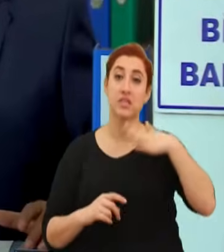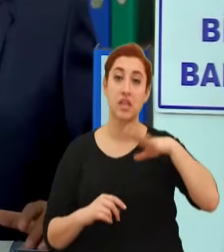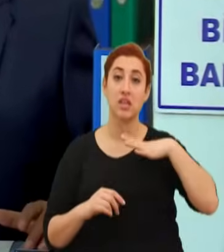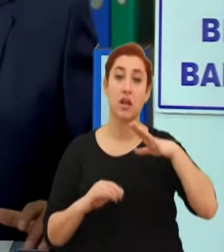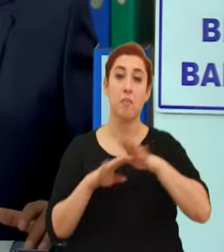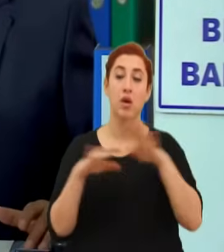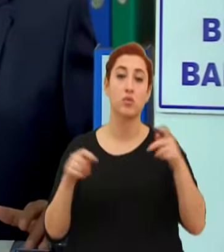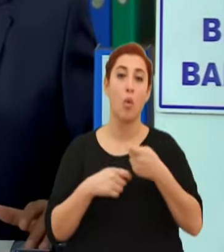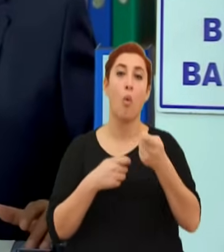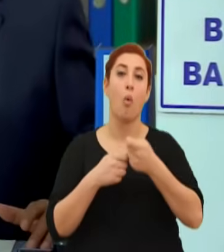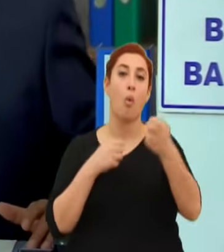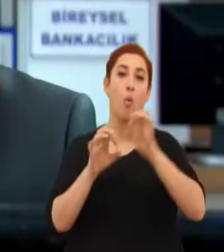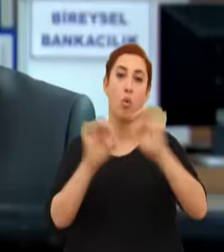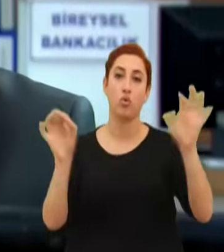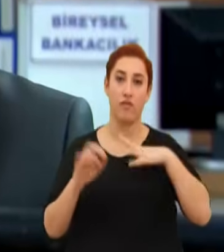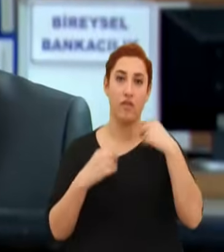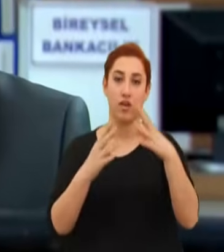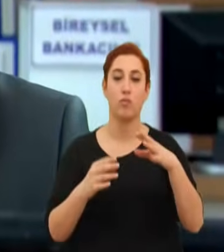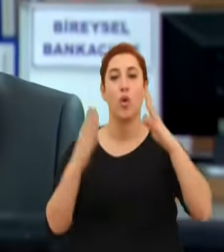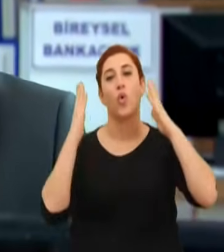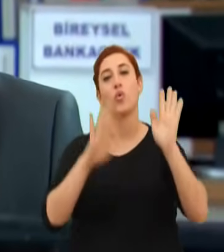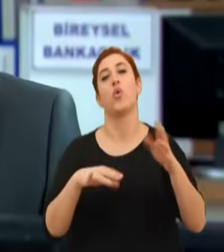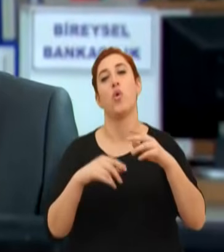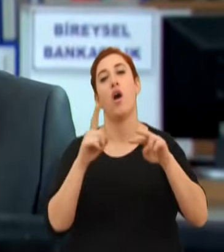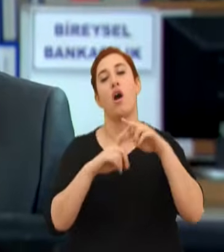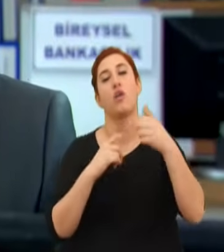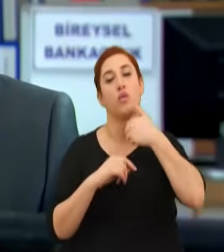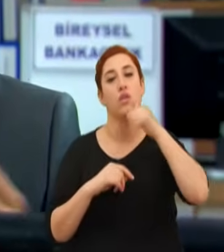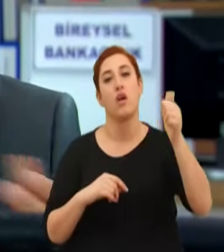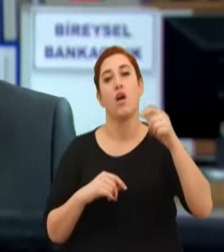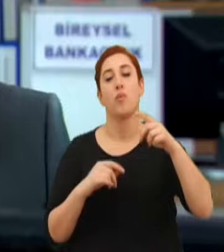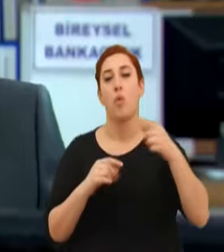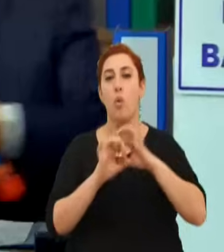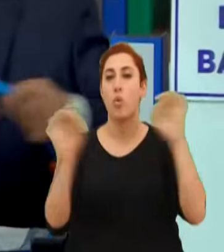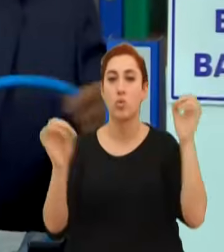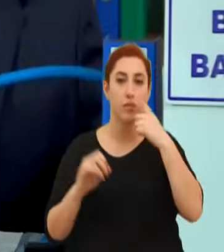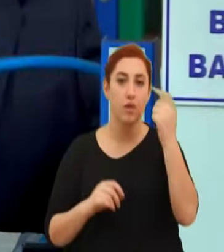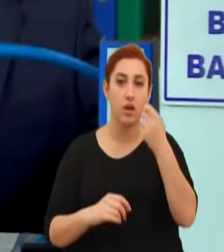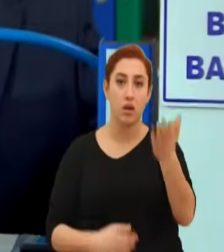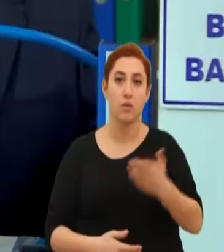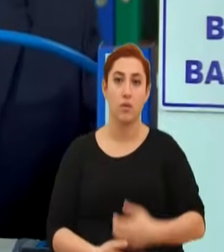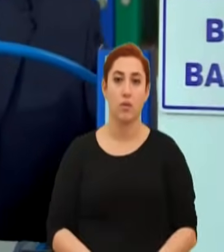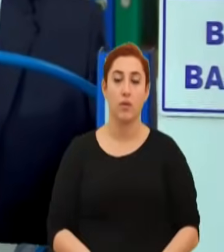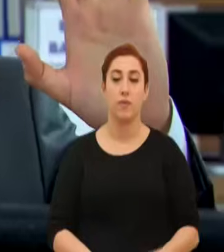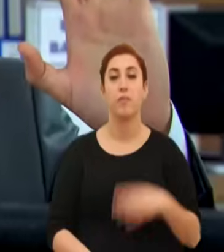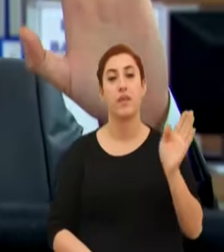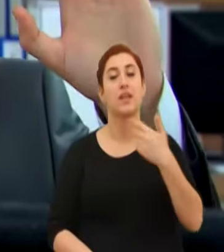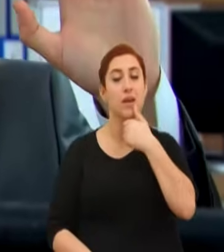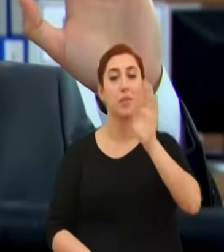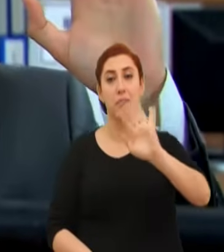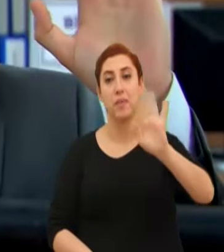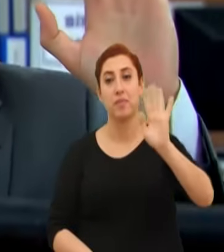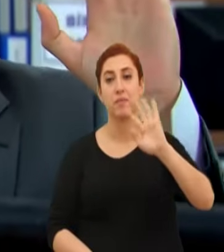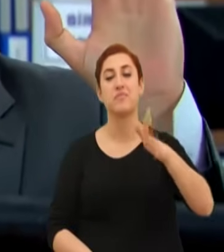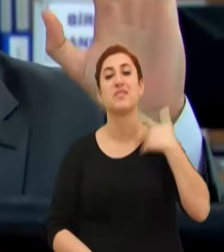istersen masamda hortum var, verebilirim. Yuh Aydoğan abi, hortum sende ne arıyor ya? Neyse abicim neyse,